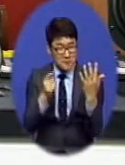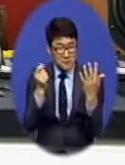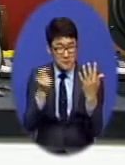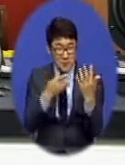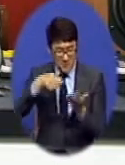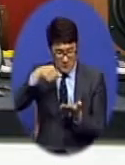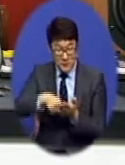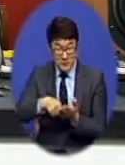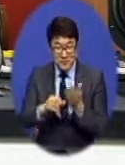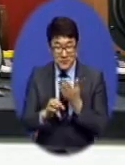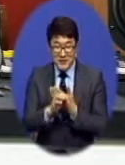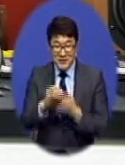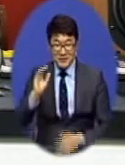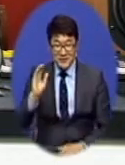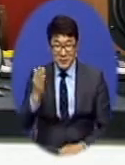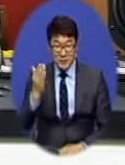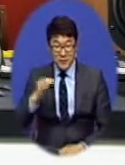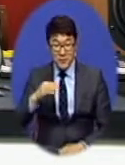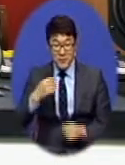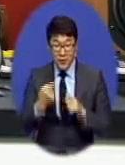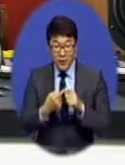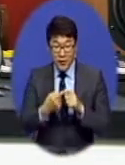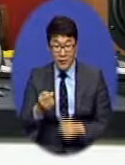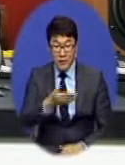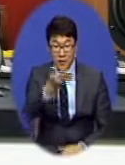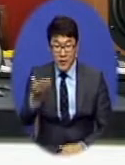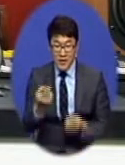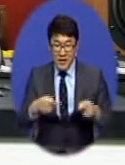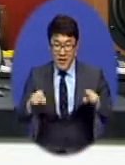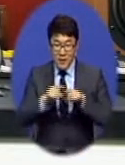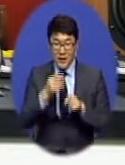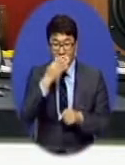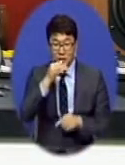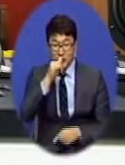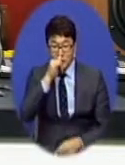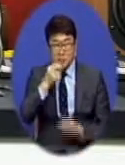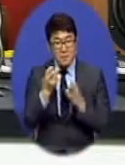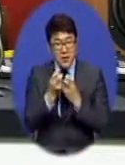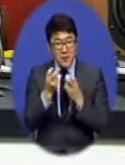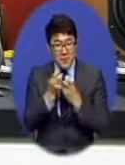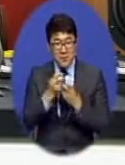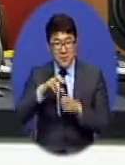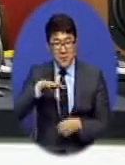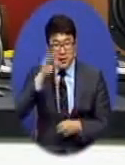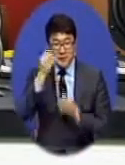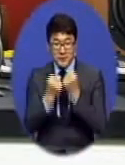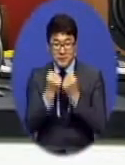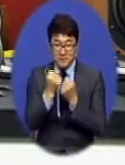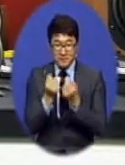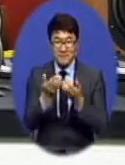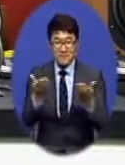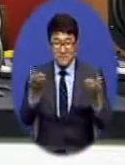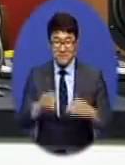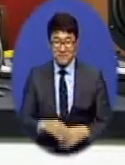번호를 눌러주시면 됩니다. 네, 먼저 우리 네? 시청자 여러분들과 함께 할 수 있는 참여 방법부터 설명해 드리겠습니다.